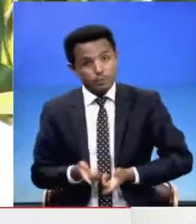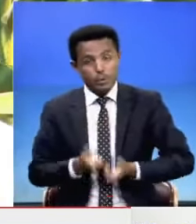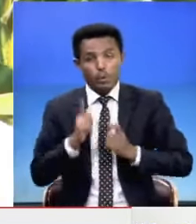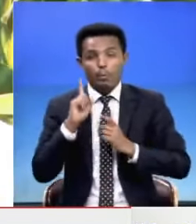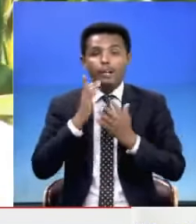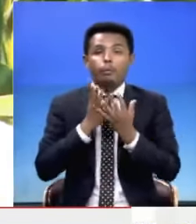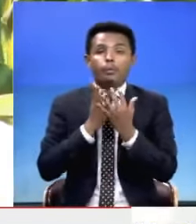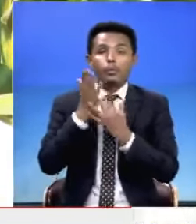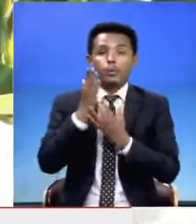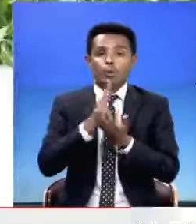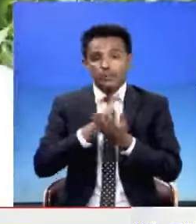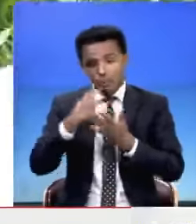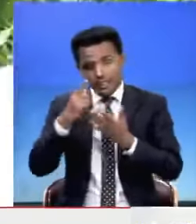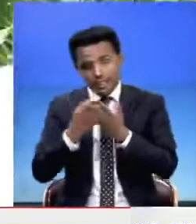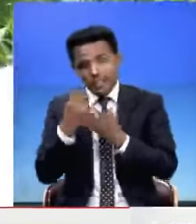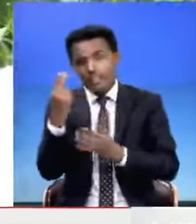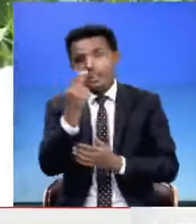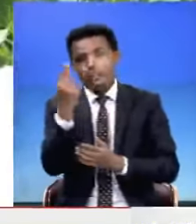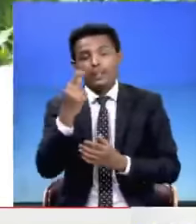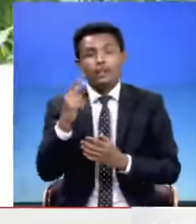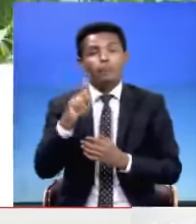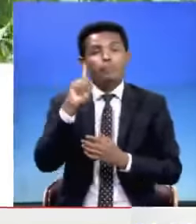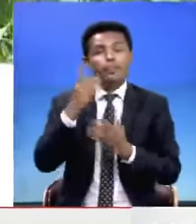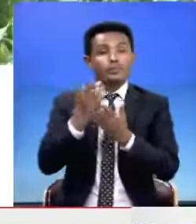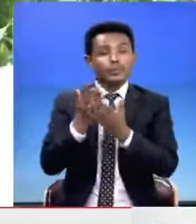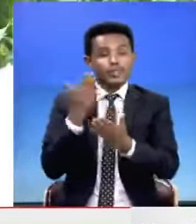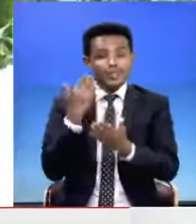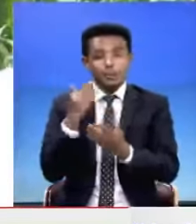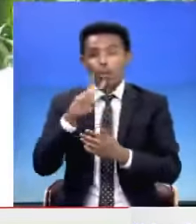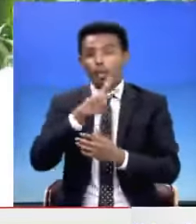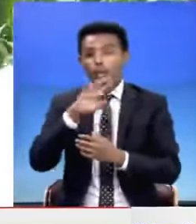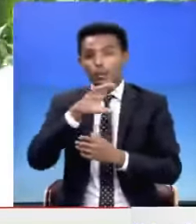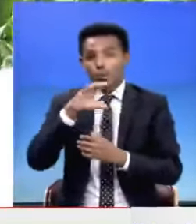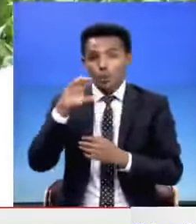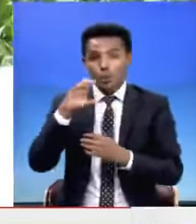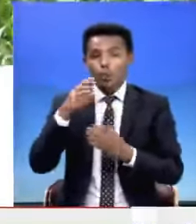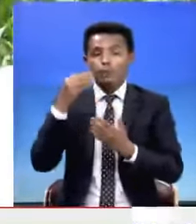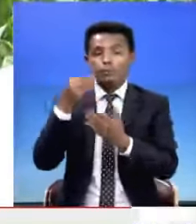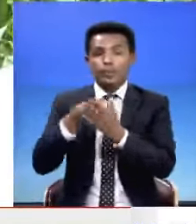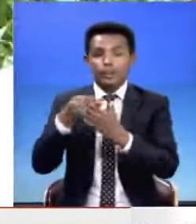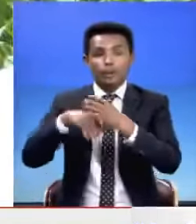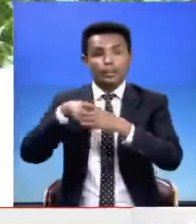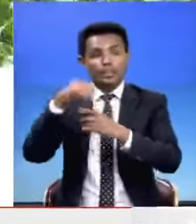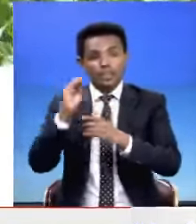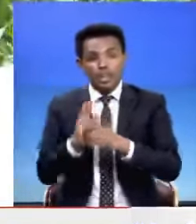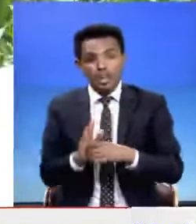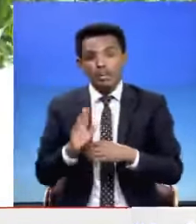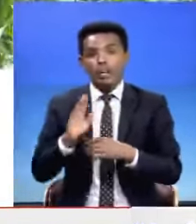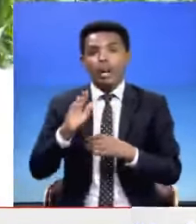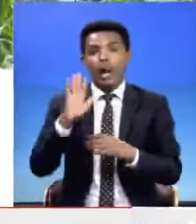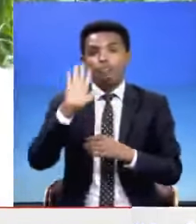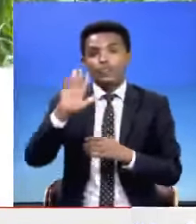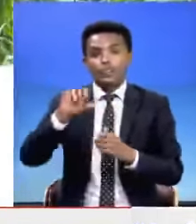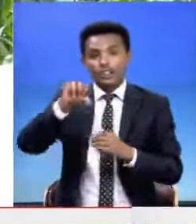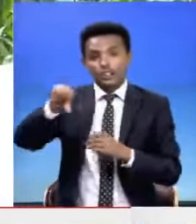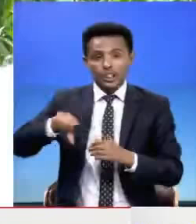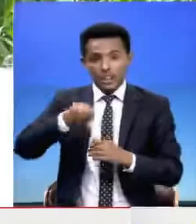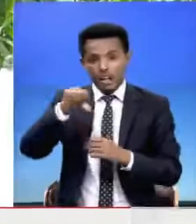ይህ አይነት ይጠቅመናል። ካሁን በፊትም 200 ብር አወጠናል። አሁንም 3 ሳን ማሽላና 5 እንጀራ